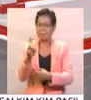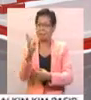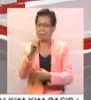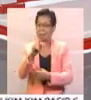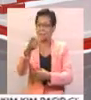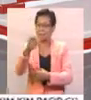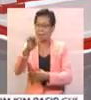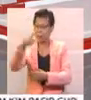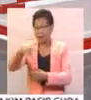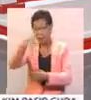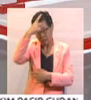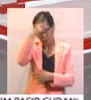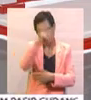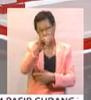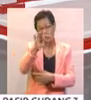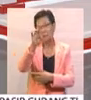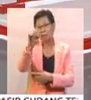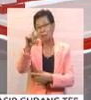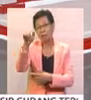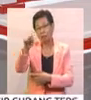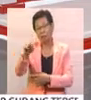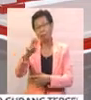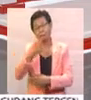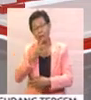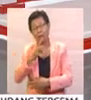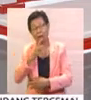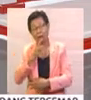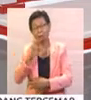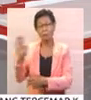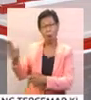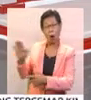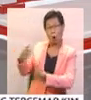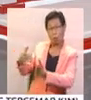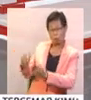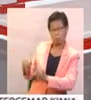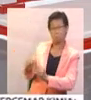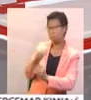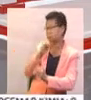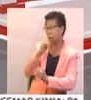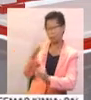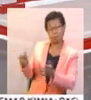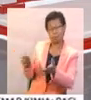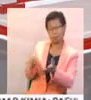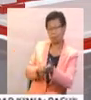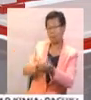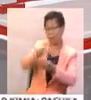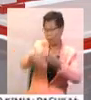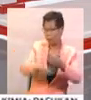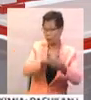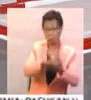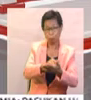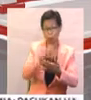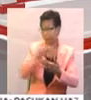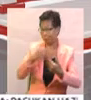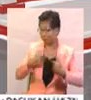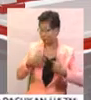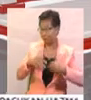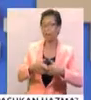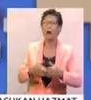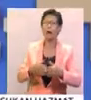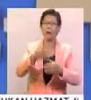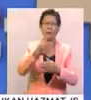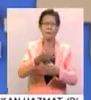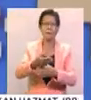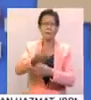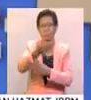Hal Ehwal Pengguna, Datuk Seri Saifuddin Nasution Ismail, pihak kementerian juga tidak menerima laporan mengenai perkara itu. Menurut beliau,